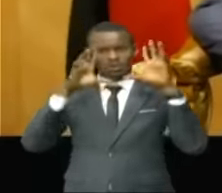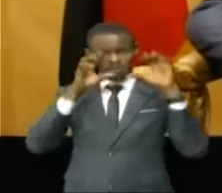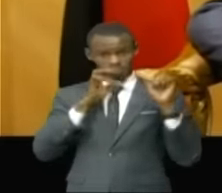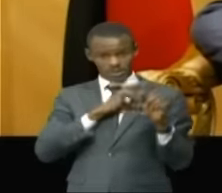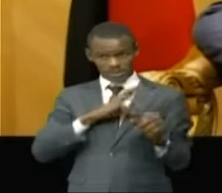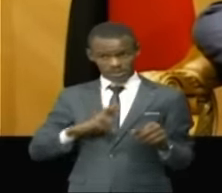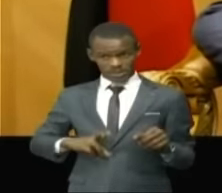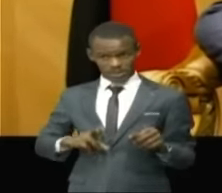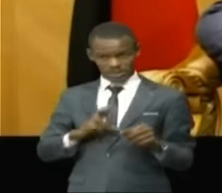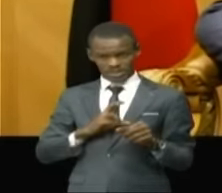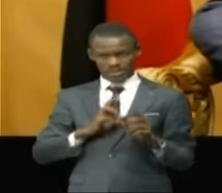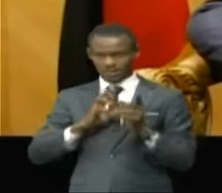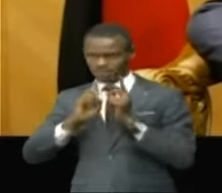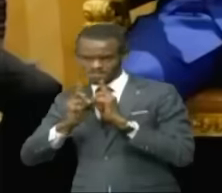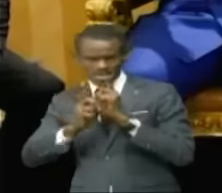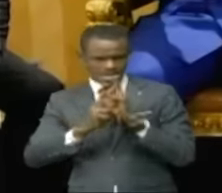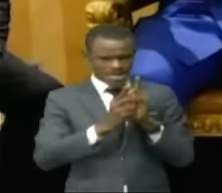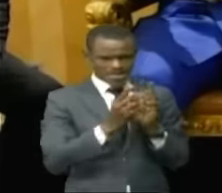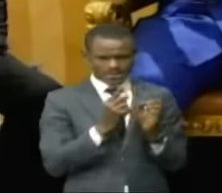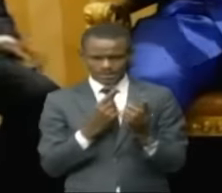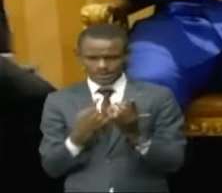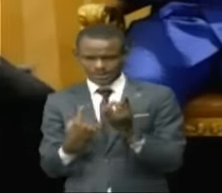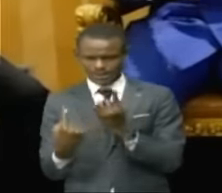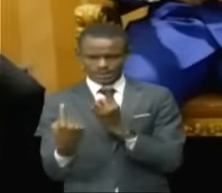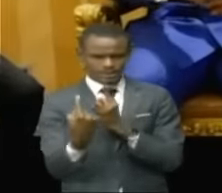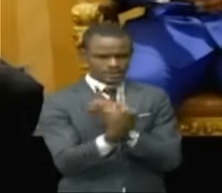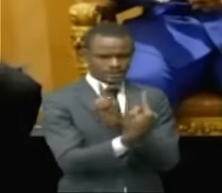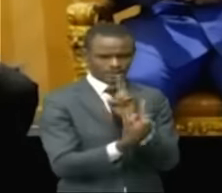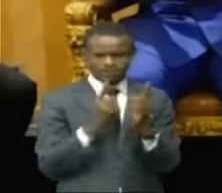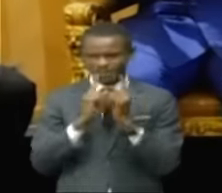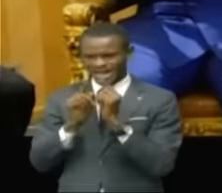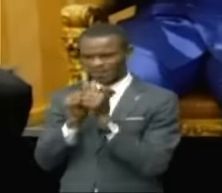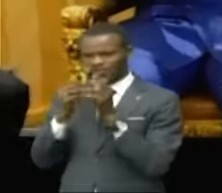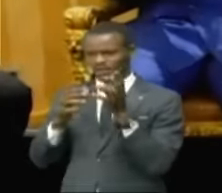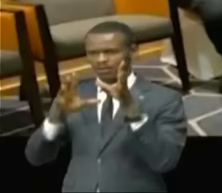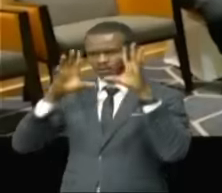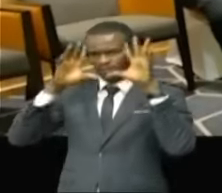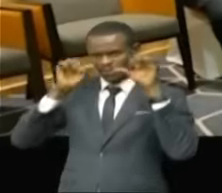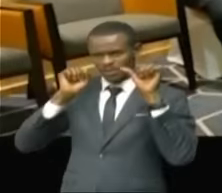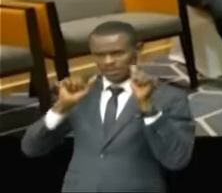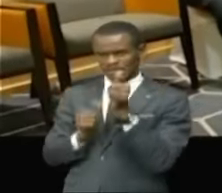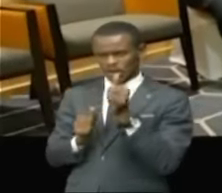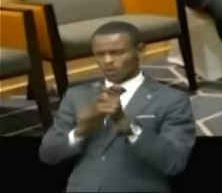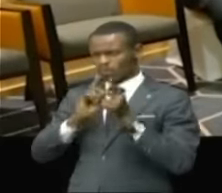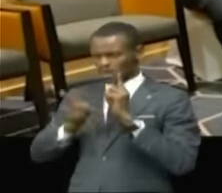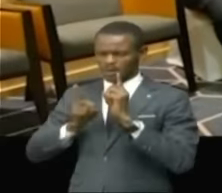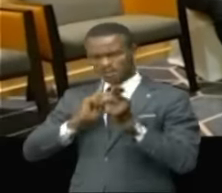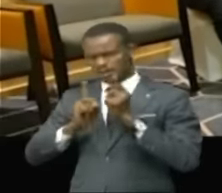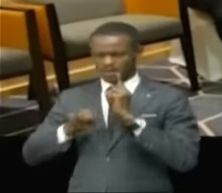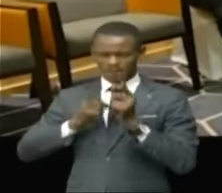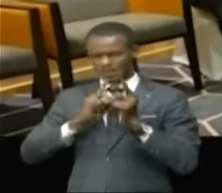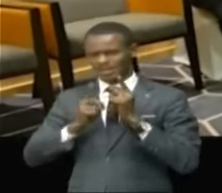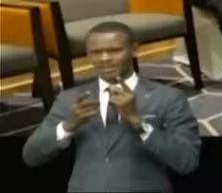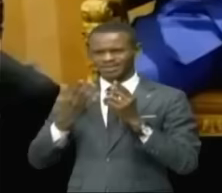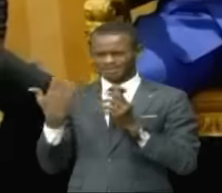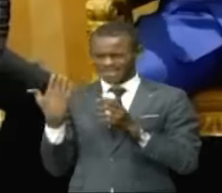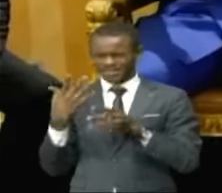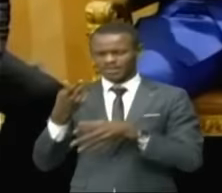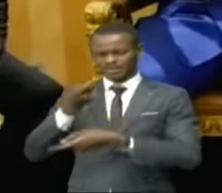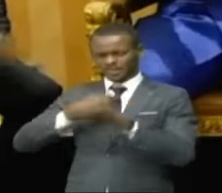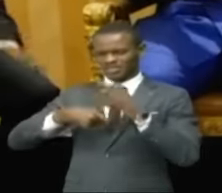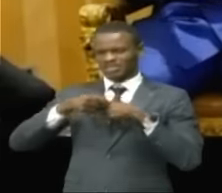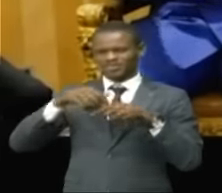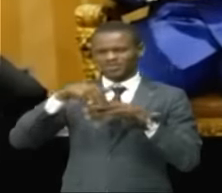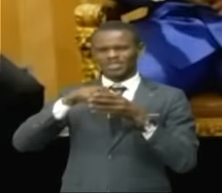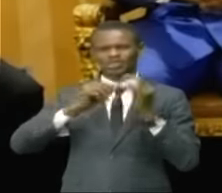quelques entretiens, notamment avec son homologue angolais qui l'a succédé au mois d'août dernier à la tête de la